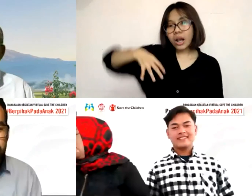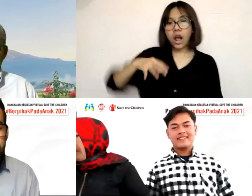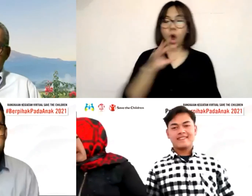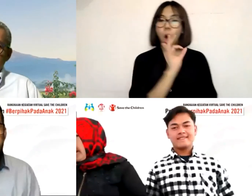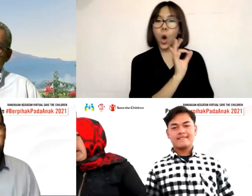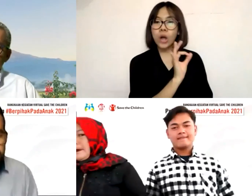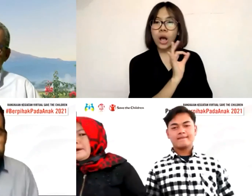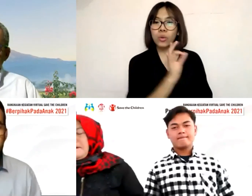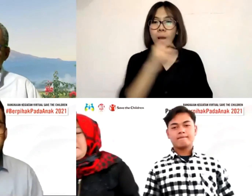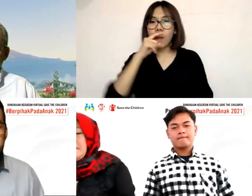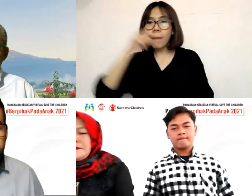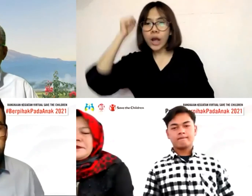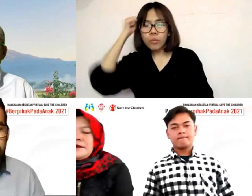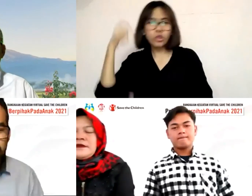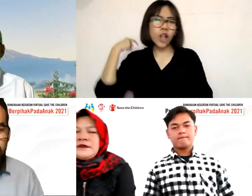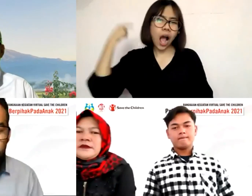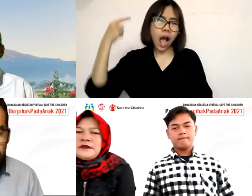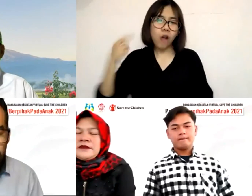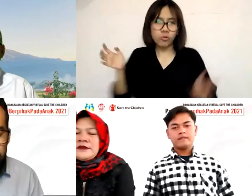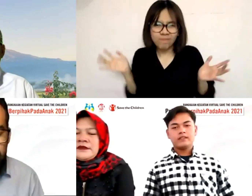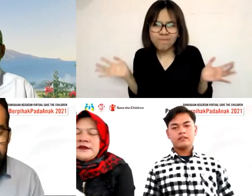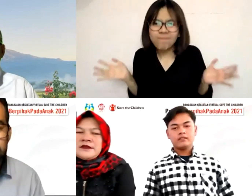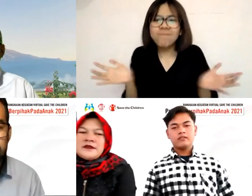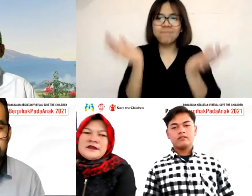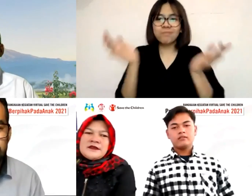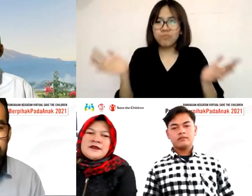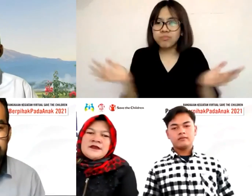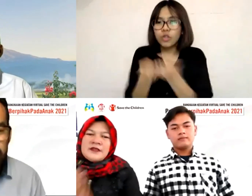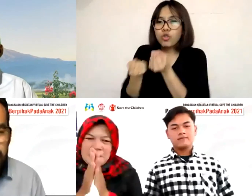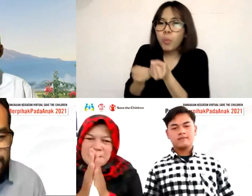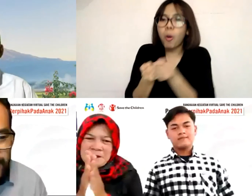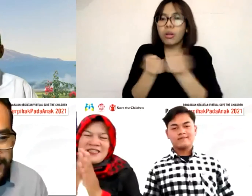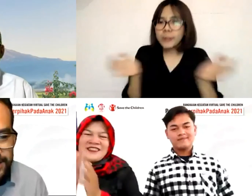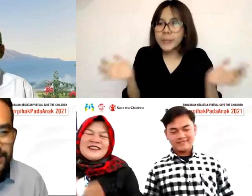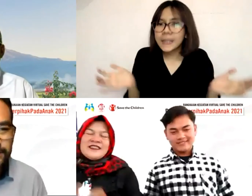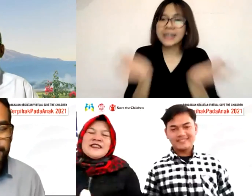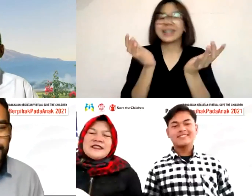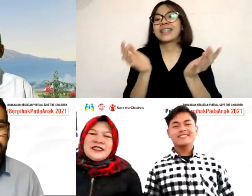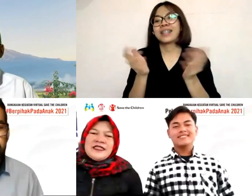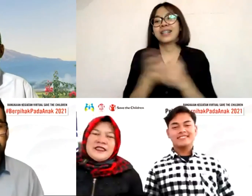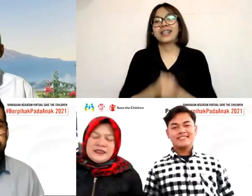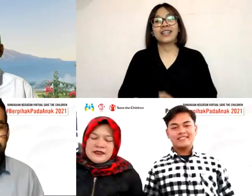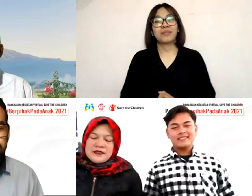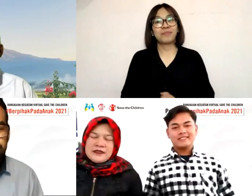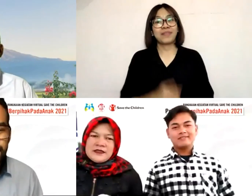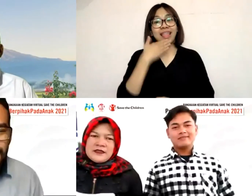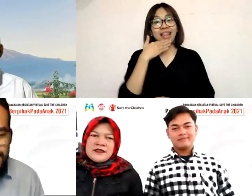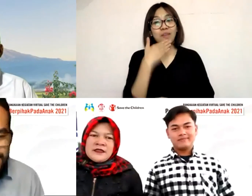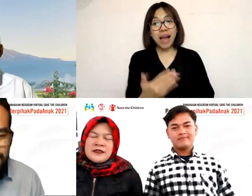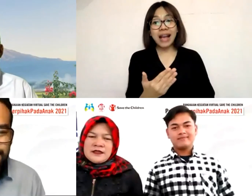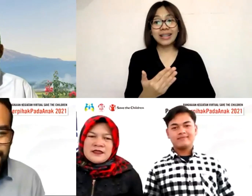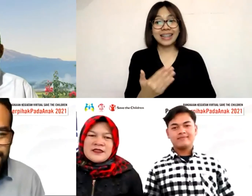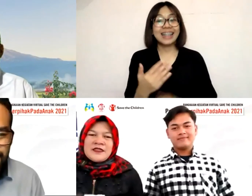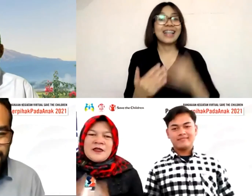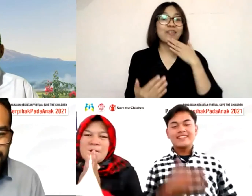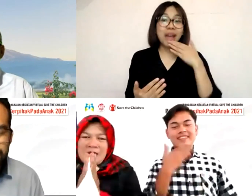mendampingi dan memberikan support pada buah hati tercinta. Sekali lagi terima kasih Bapak, Ibu,